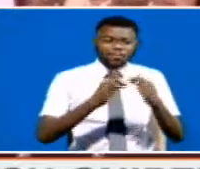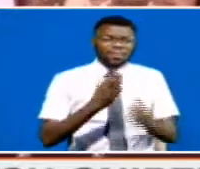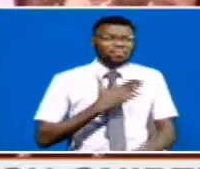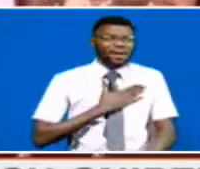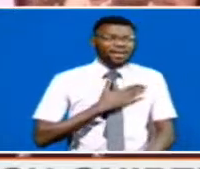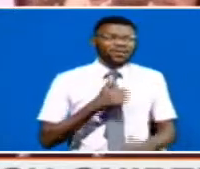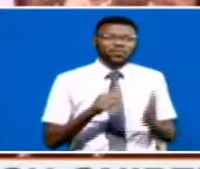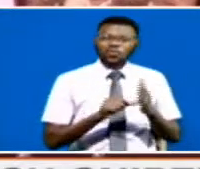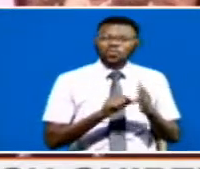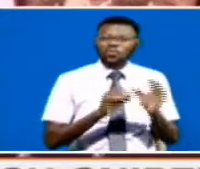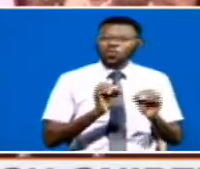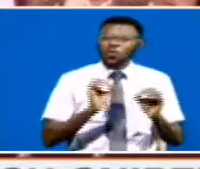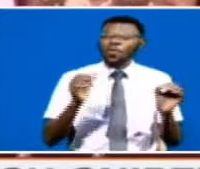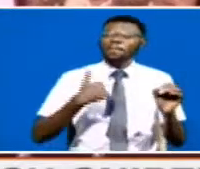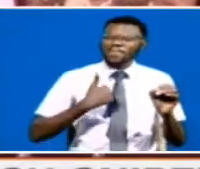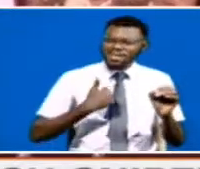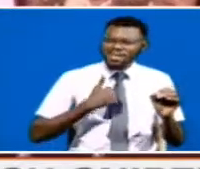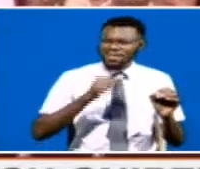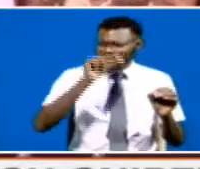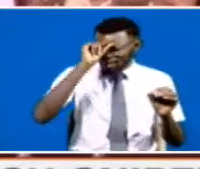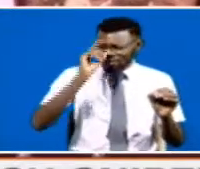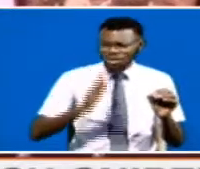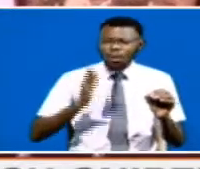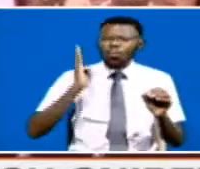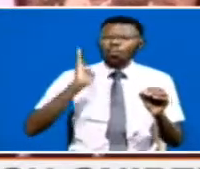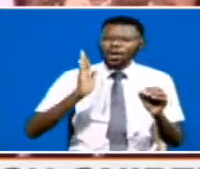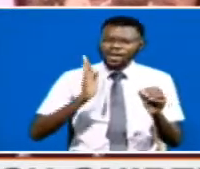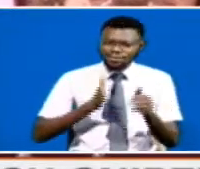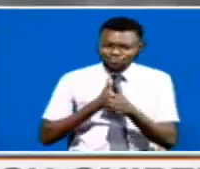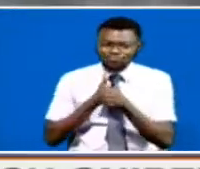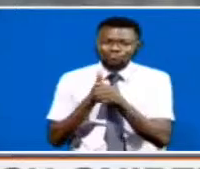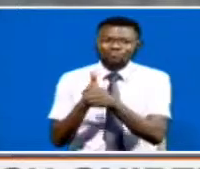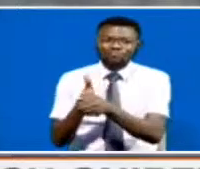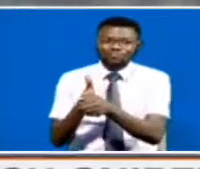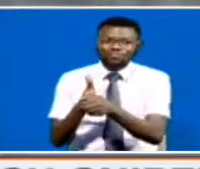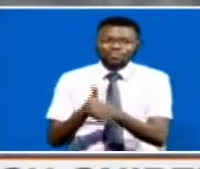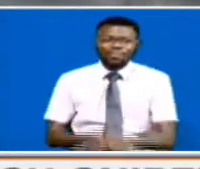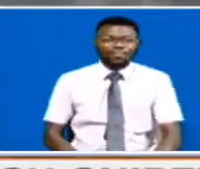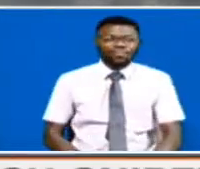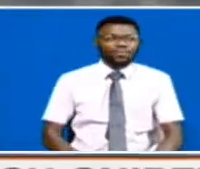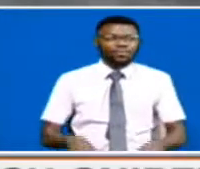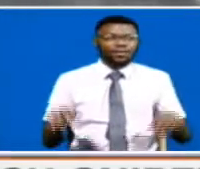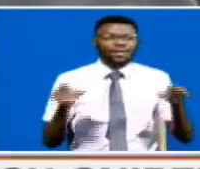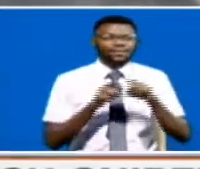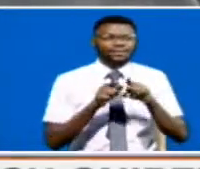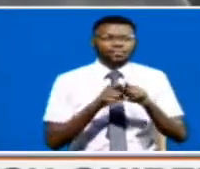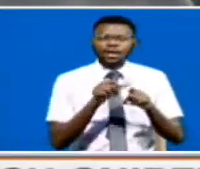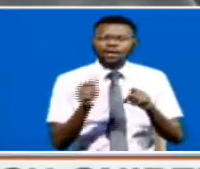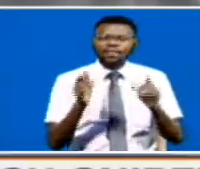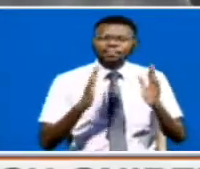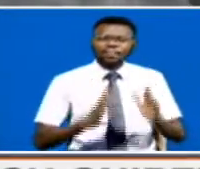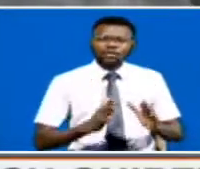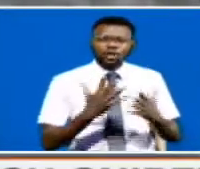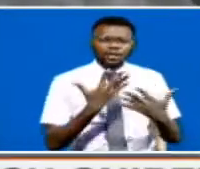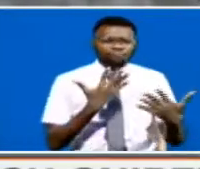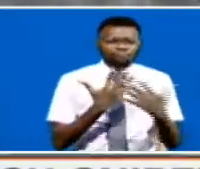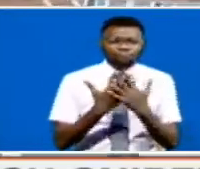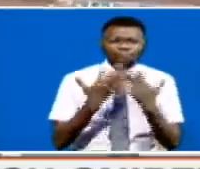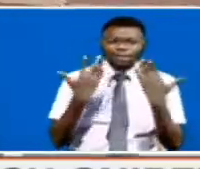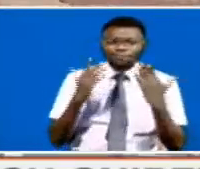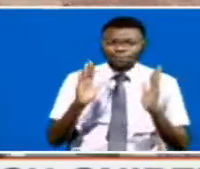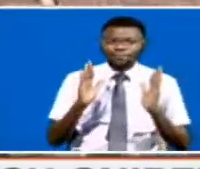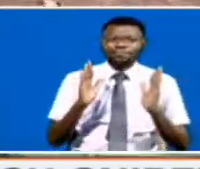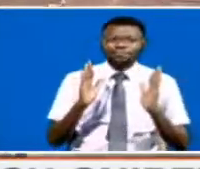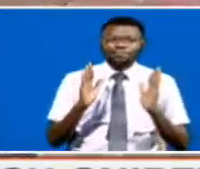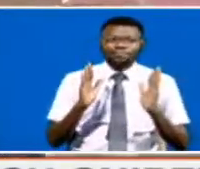nitampeleka pahali anahitajika. Kujibu maswali yote. Huku hayo yakijiri, mshukiwa mwingine amekamatwa